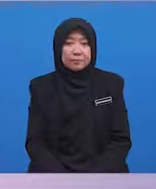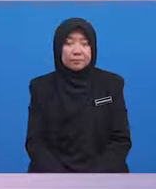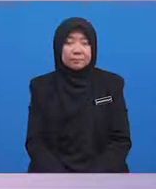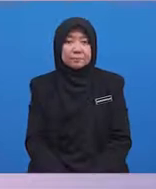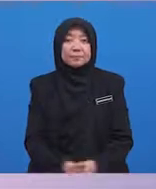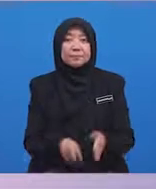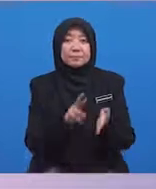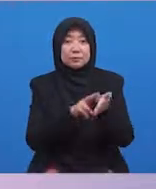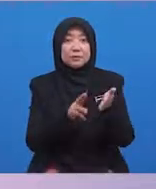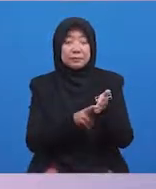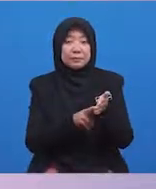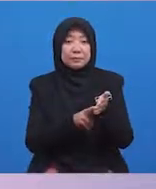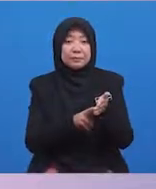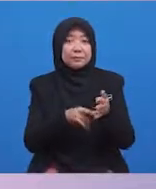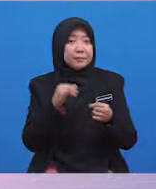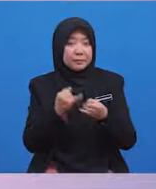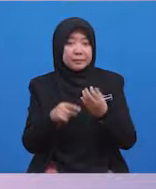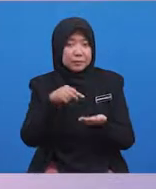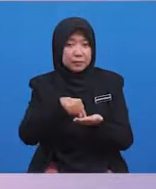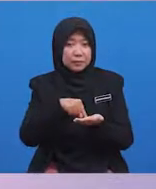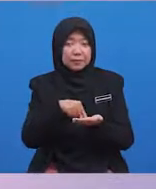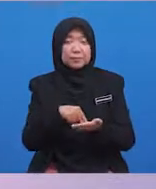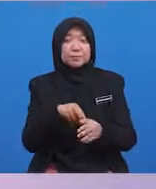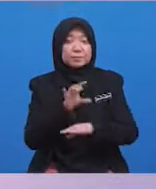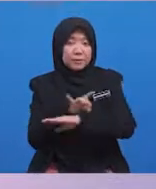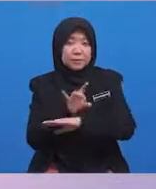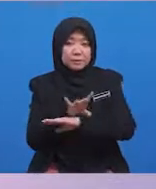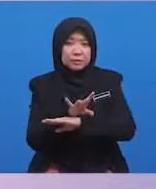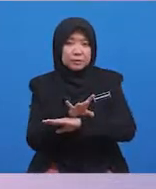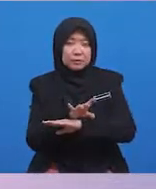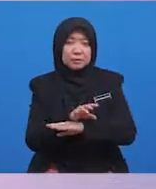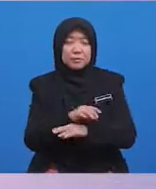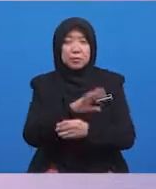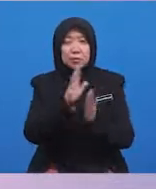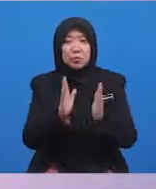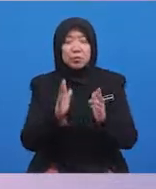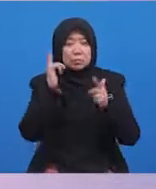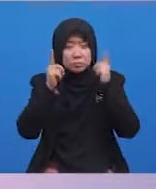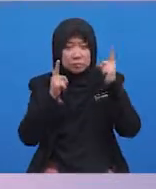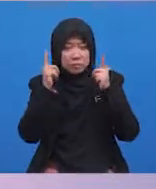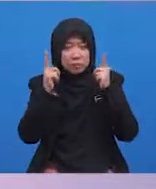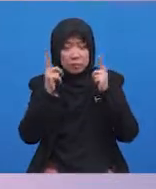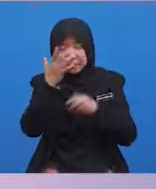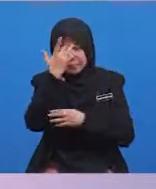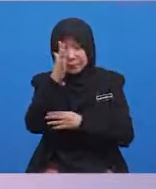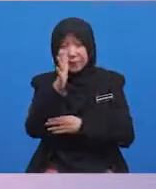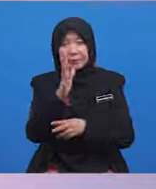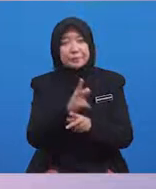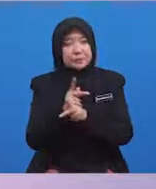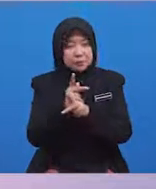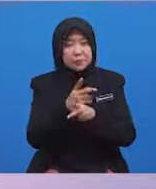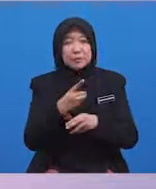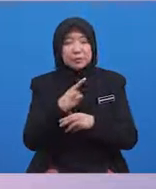Pada rangkap terakhir ini, penulis menasihati para perantau agar pandai-pandai membawa